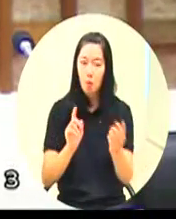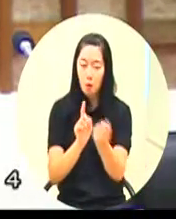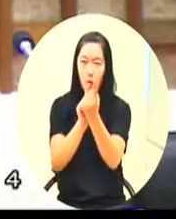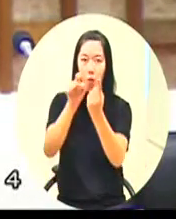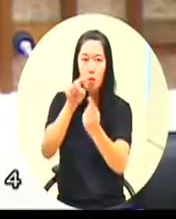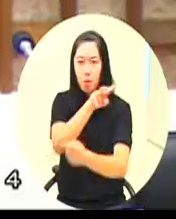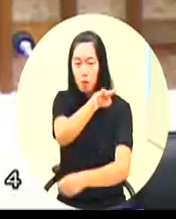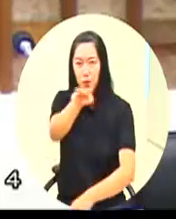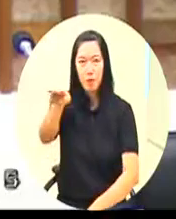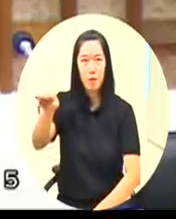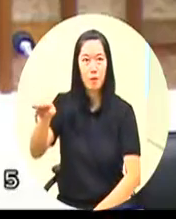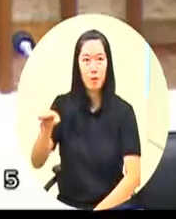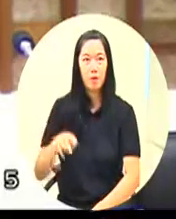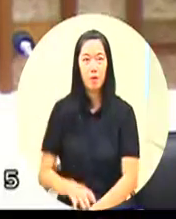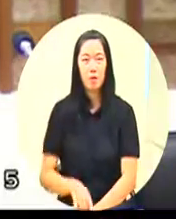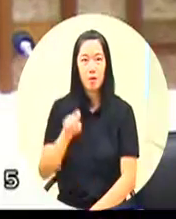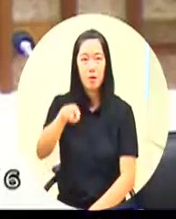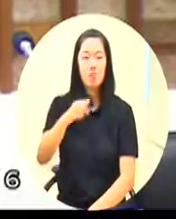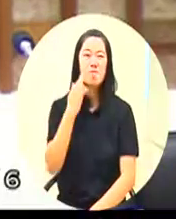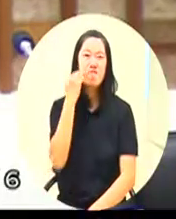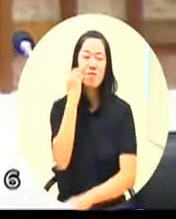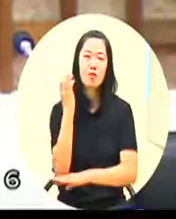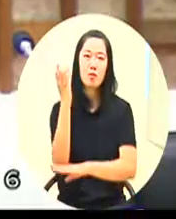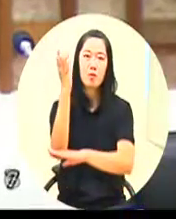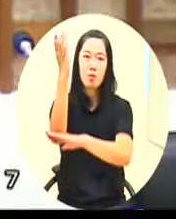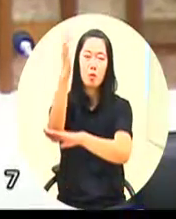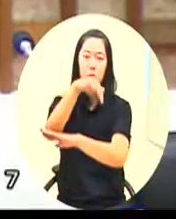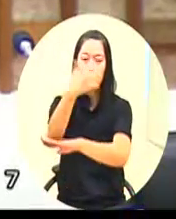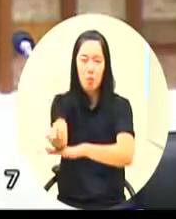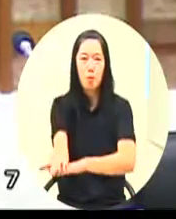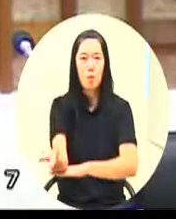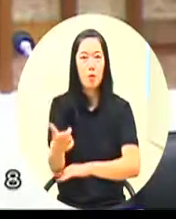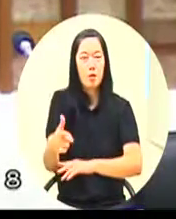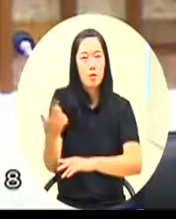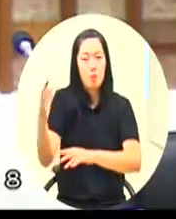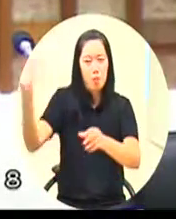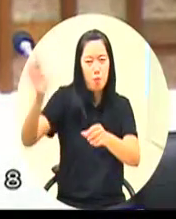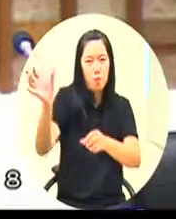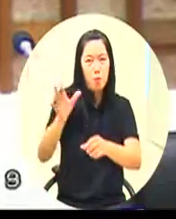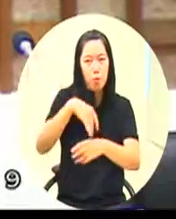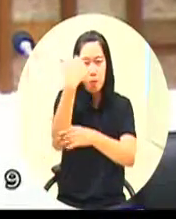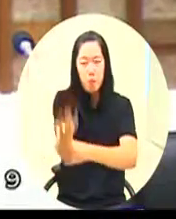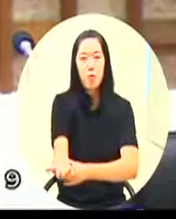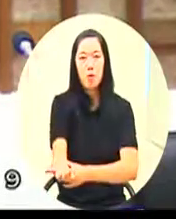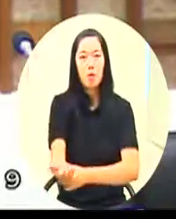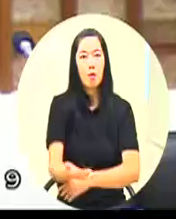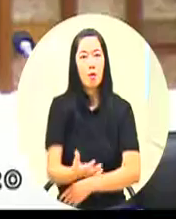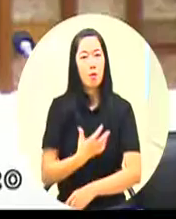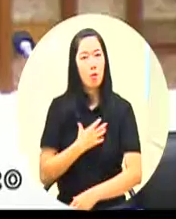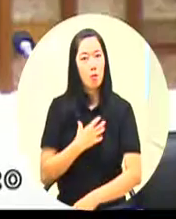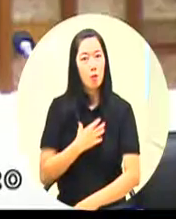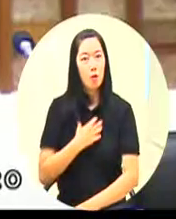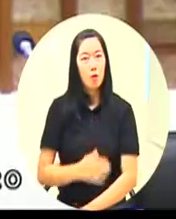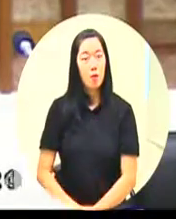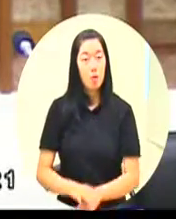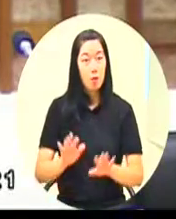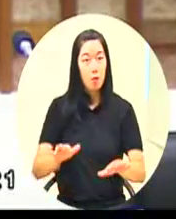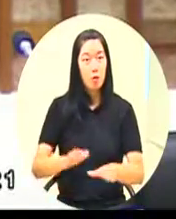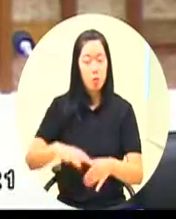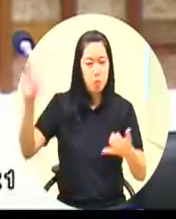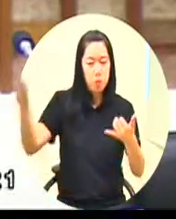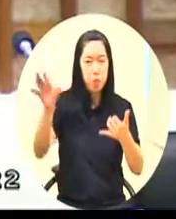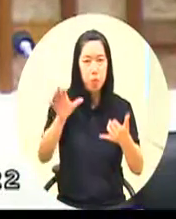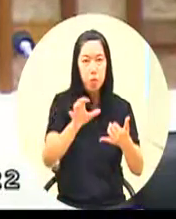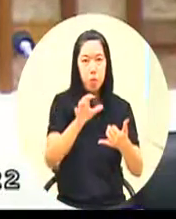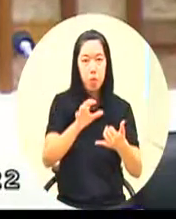个的 H 钢整个都飞下来，那个力道有多大。可是现在我们来讲，台风已